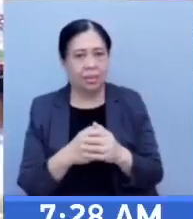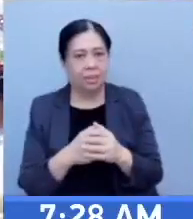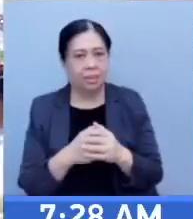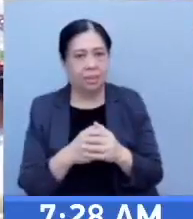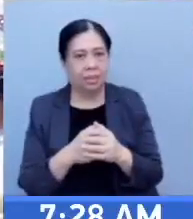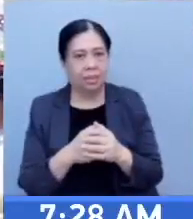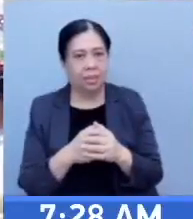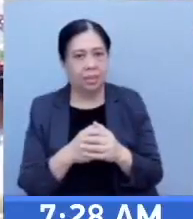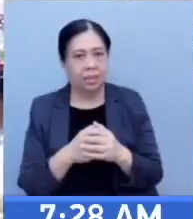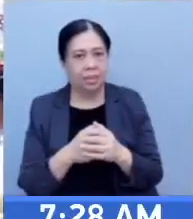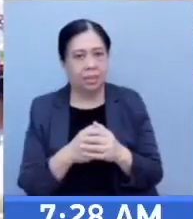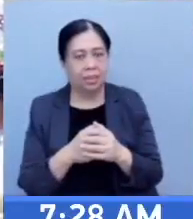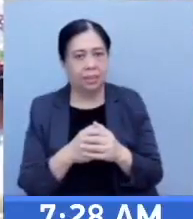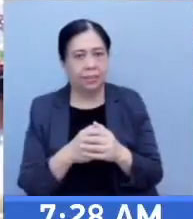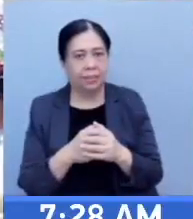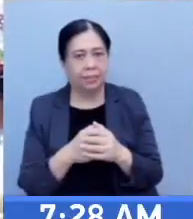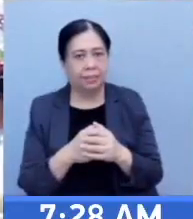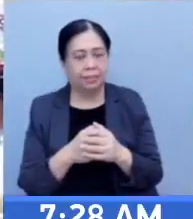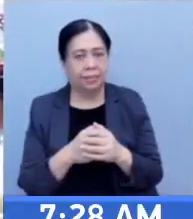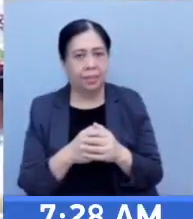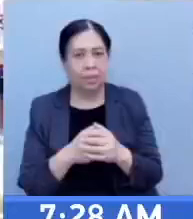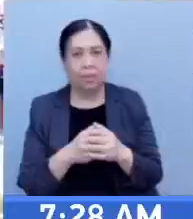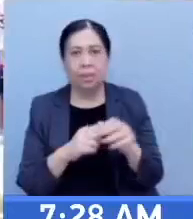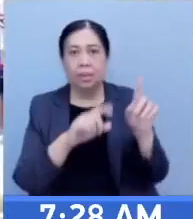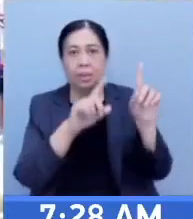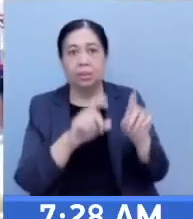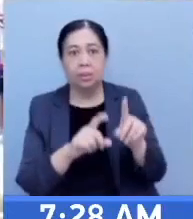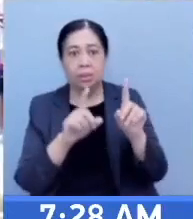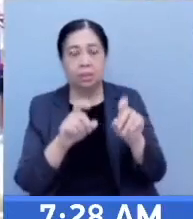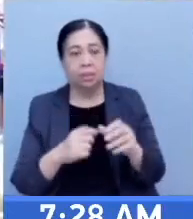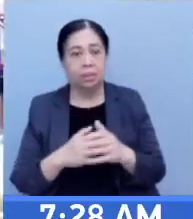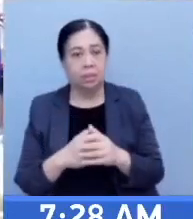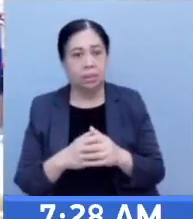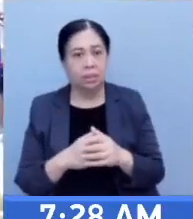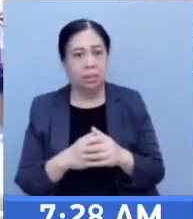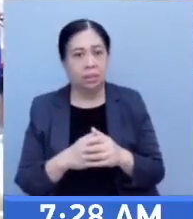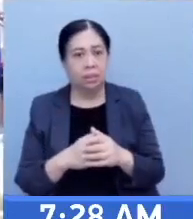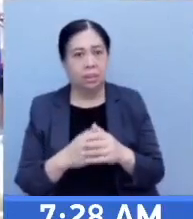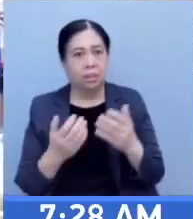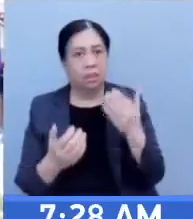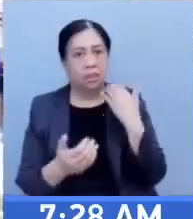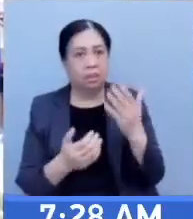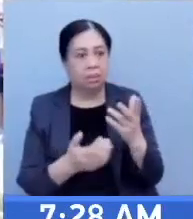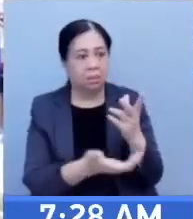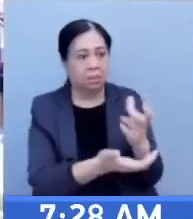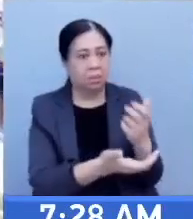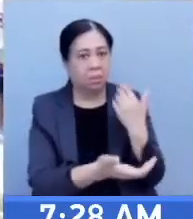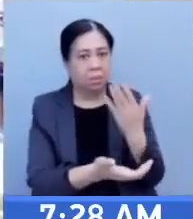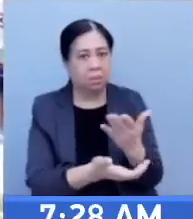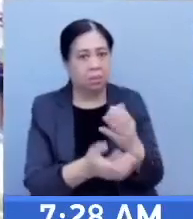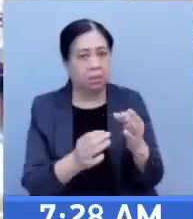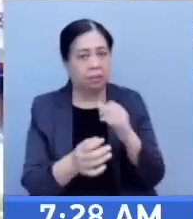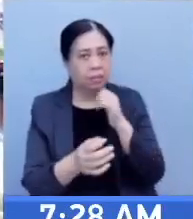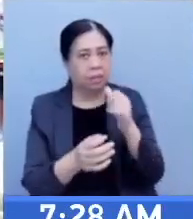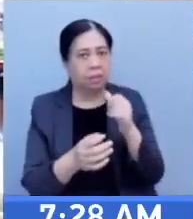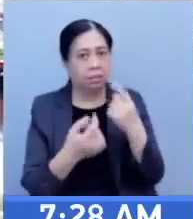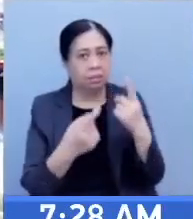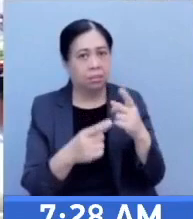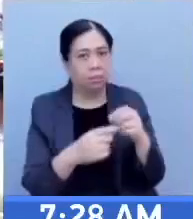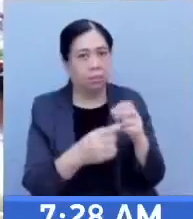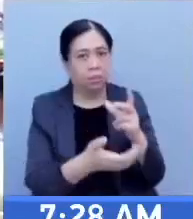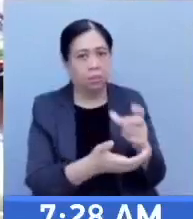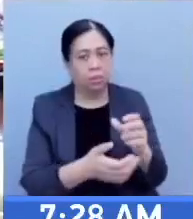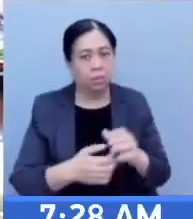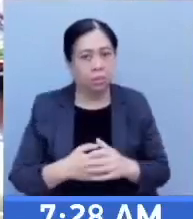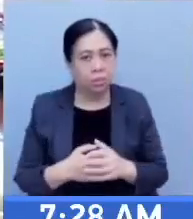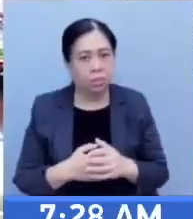mga tines. Kasi kung yung ano mamamatay, hindi yung nakabakuna, kung hindi effective yung bakuna. Natapos po